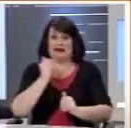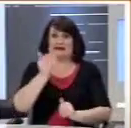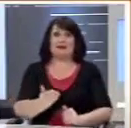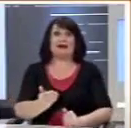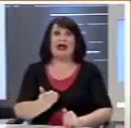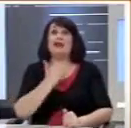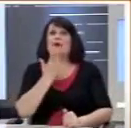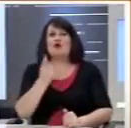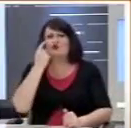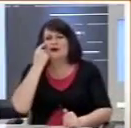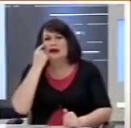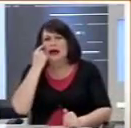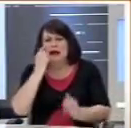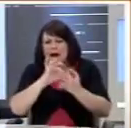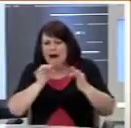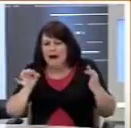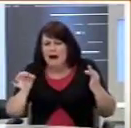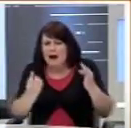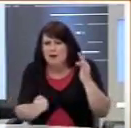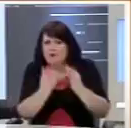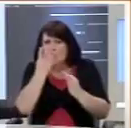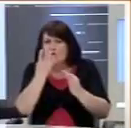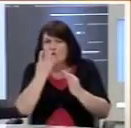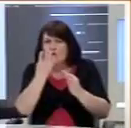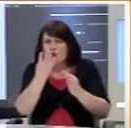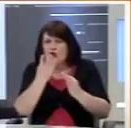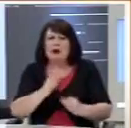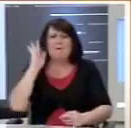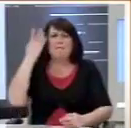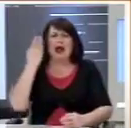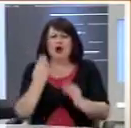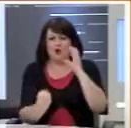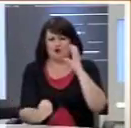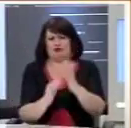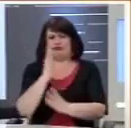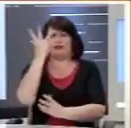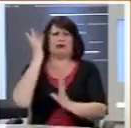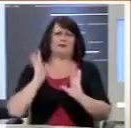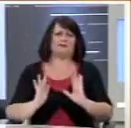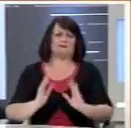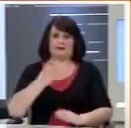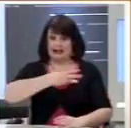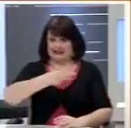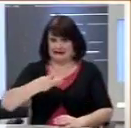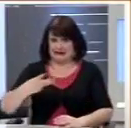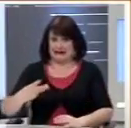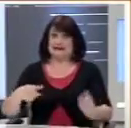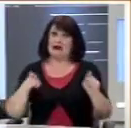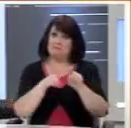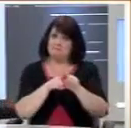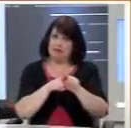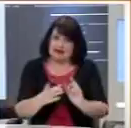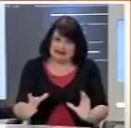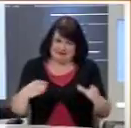να αναλύσει και θεωρούσε ότι ό,τι είναι καινούργιο είναι απλώς η αναγέννηση του παλιού. Αλλά ο ΣΥΡΙΖΑ μαζί με άλλες δυνάμεις είναι